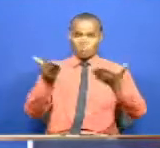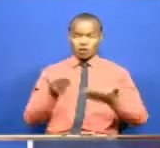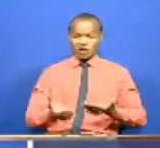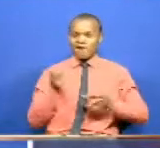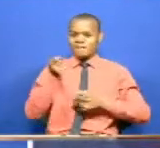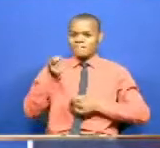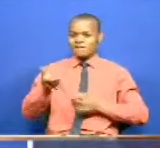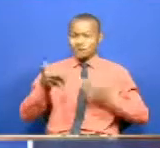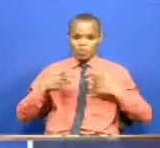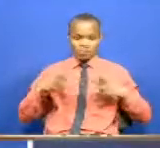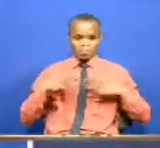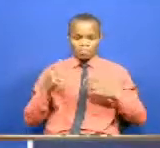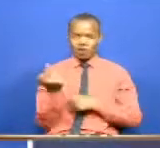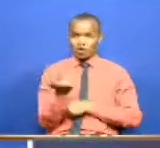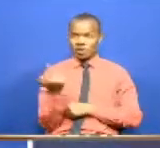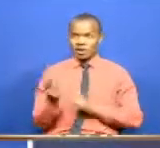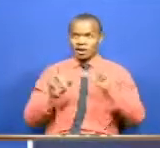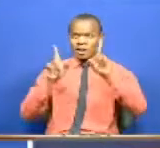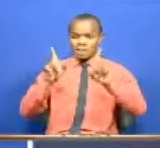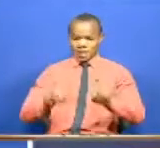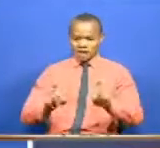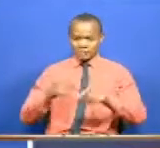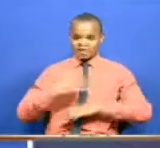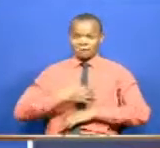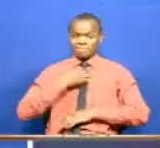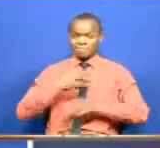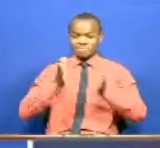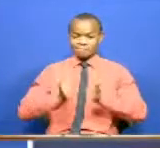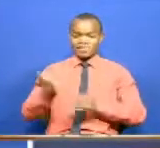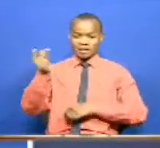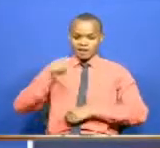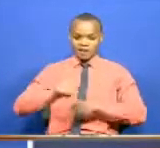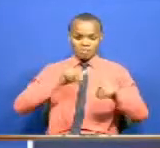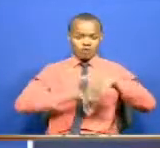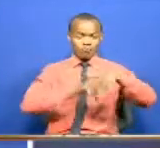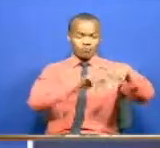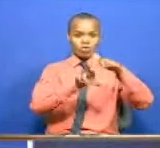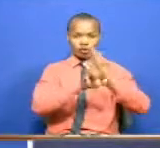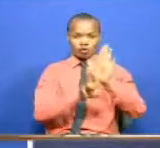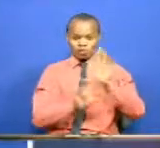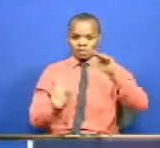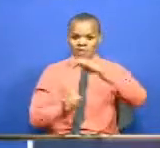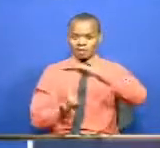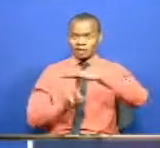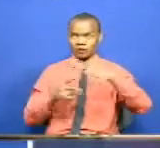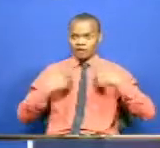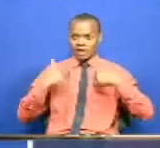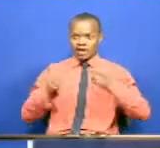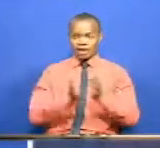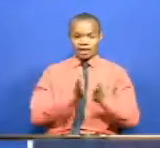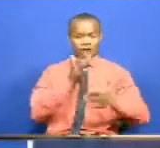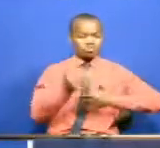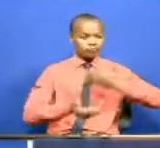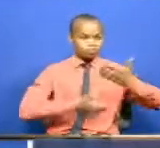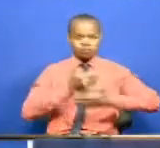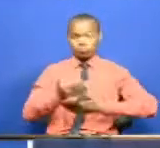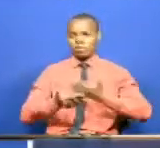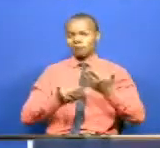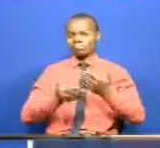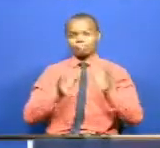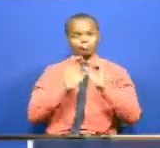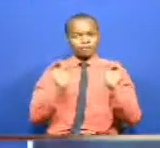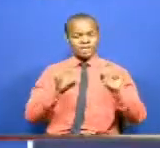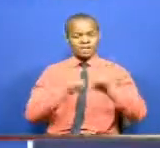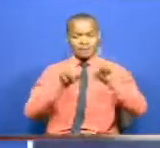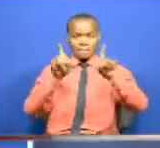wachache. Ilikuwa lazima kwa wageni waalikwa kuzingatia masharti ya kukosa kutangamana kwa karibu na kuvalia